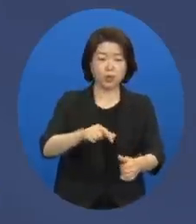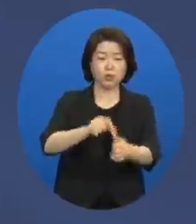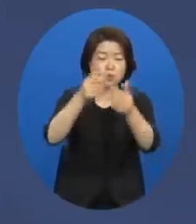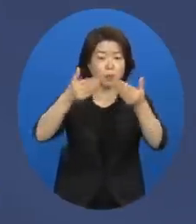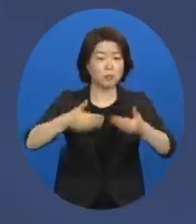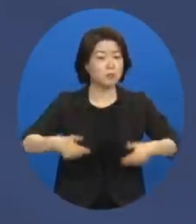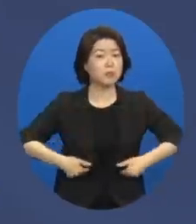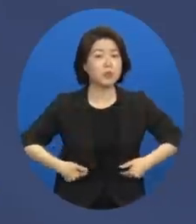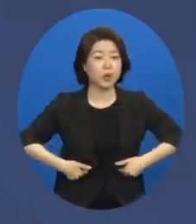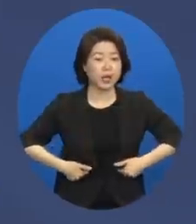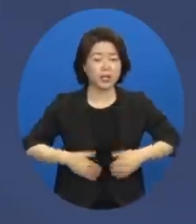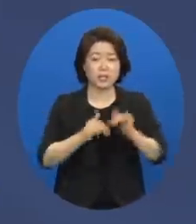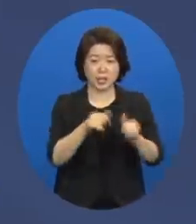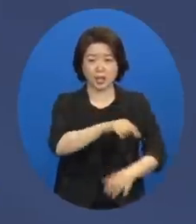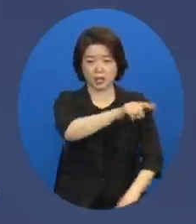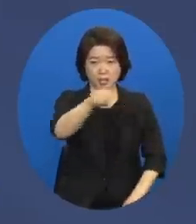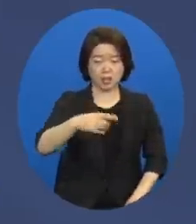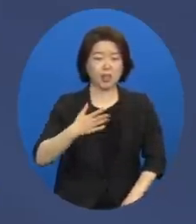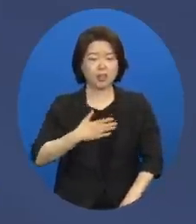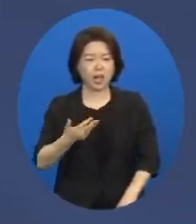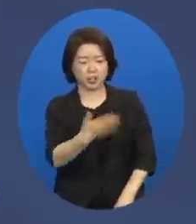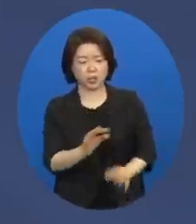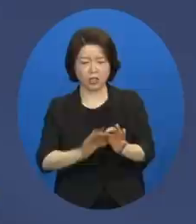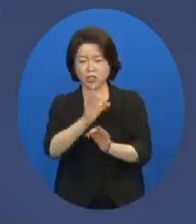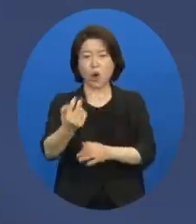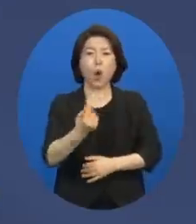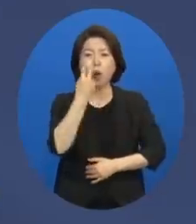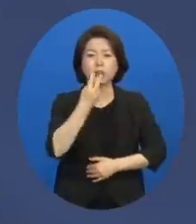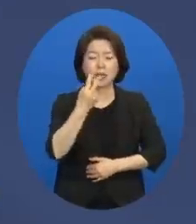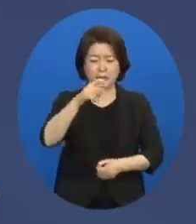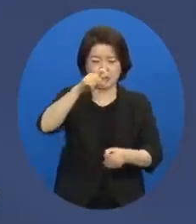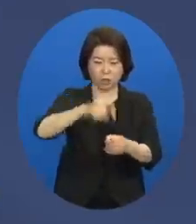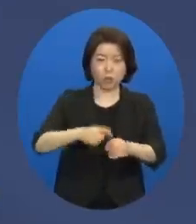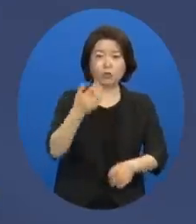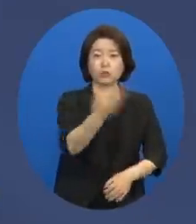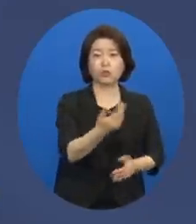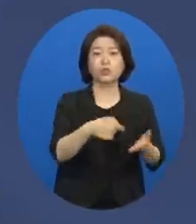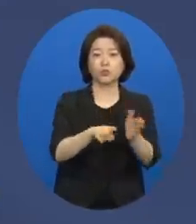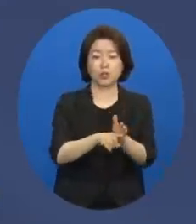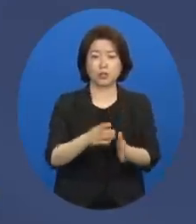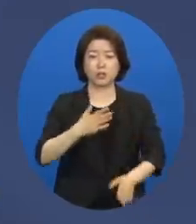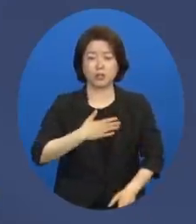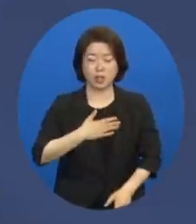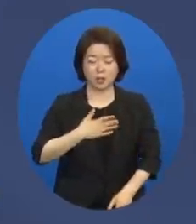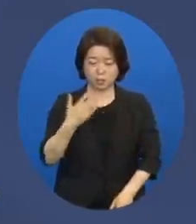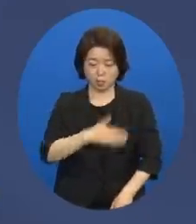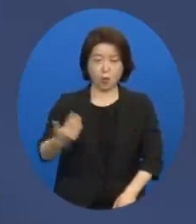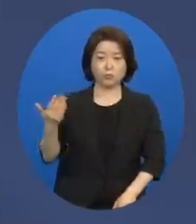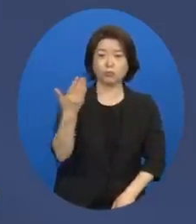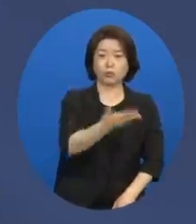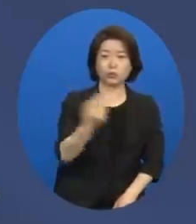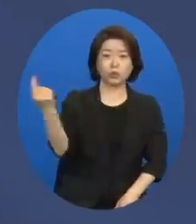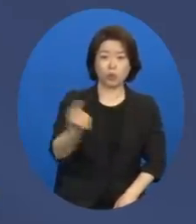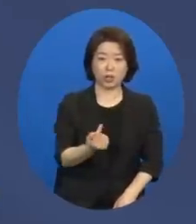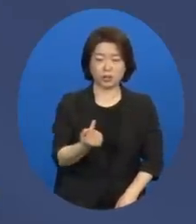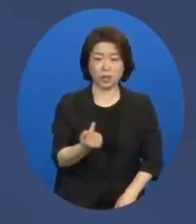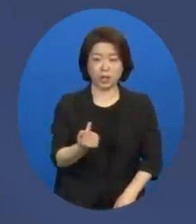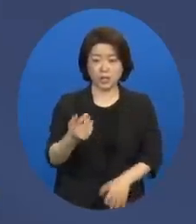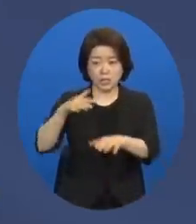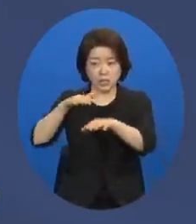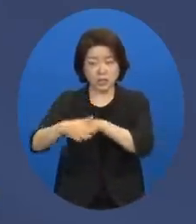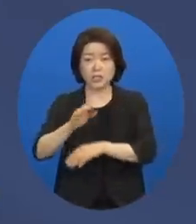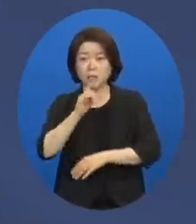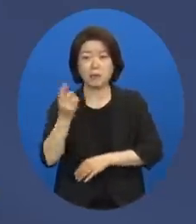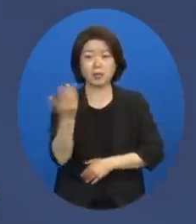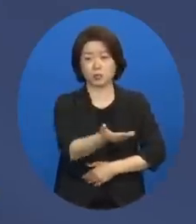필요한 자다. 그러니까 나는 너에게 영생하는 떡이 되기 위해서 내 몸을 주러 왔다 라고 하는 유의 말씀을 하신